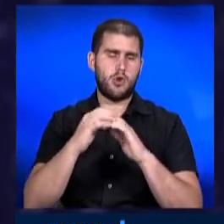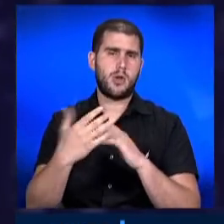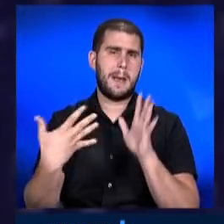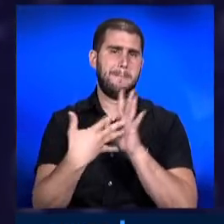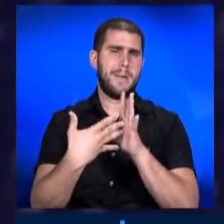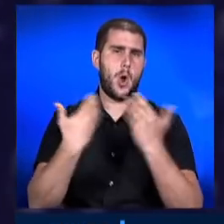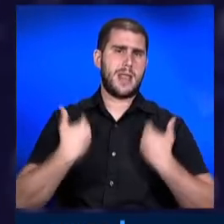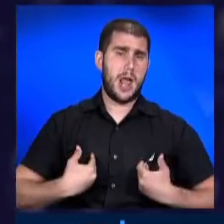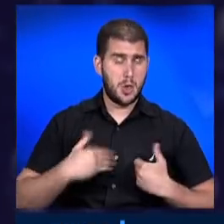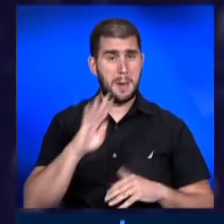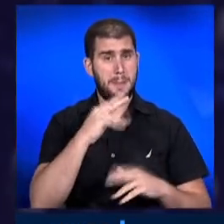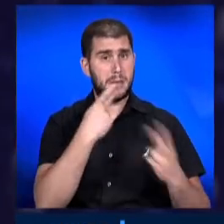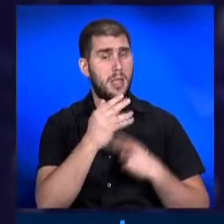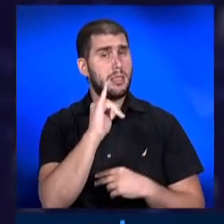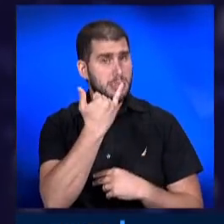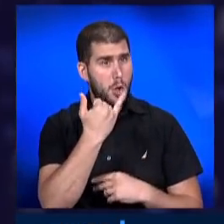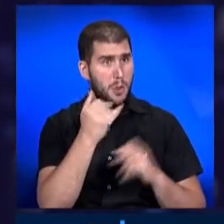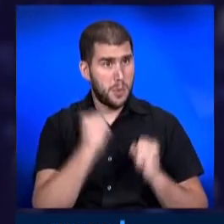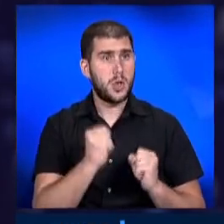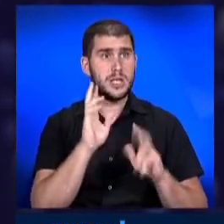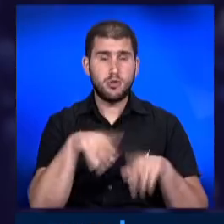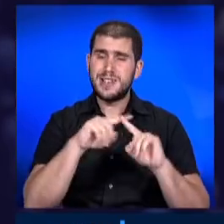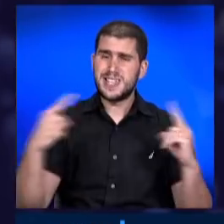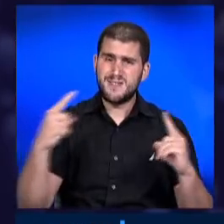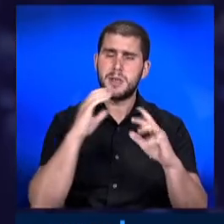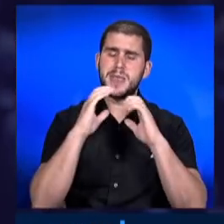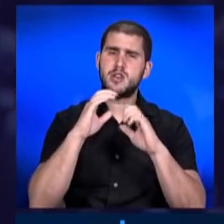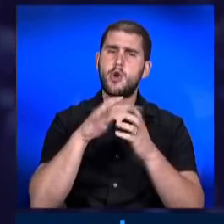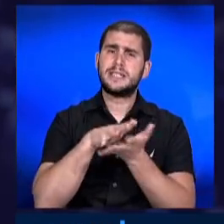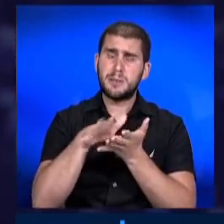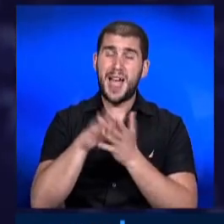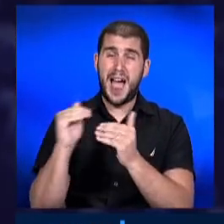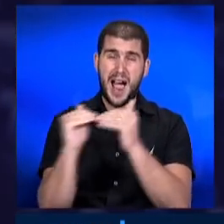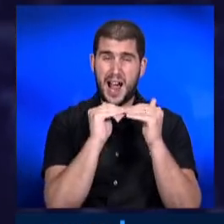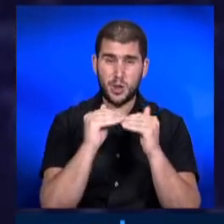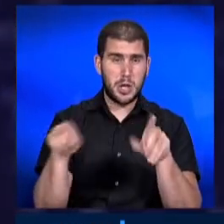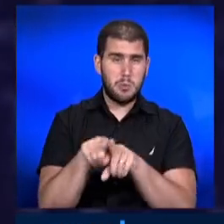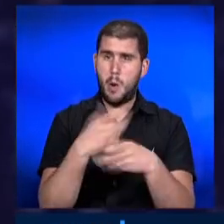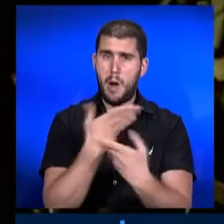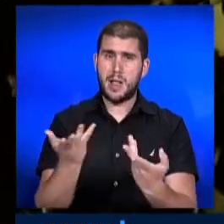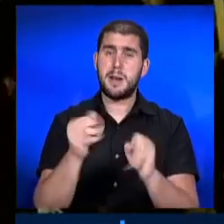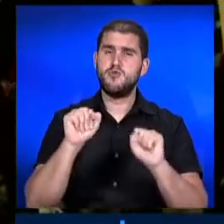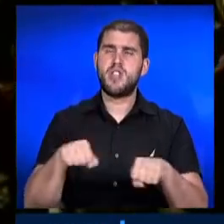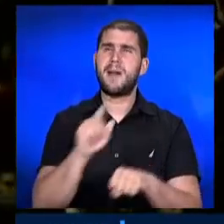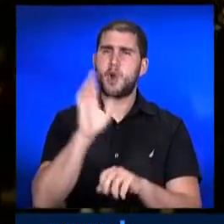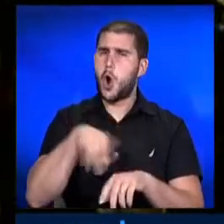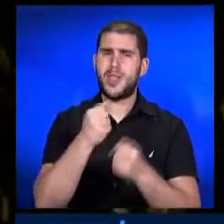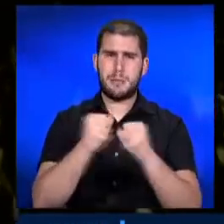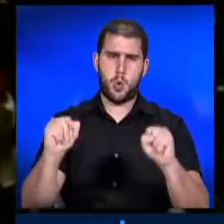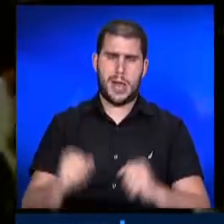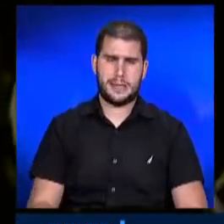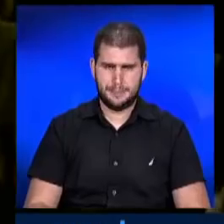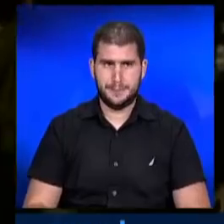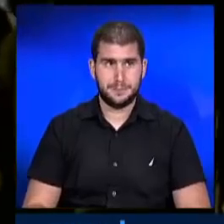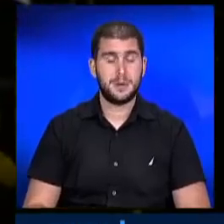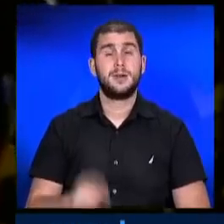השיב, אין ספק, יש גיוון בתקשורת המיינסטרים. אחידות כזו לא רואים במשטרים לא דמוקרטיים.